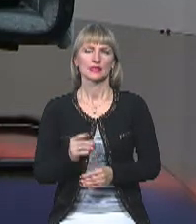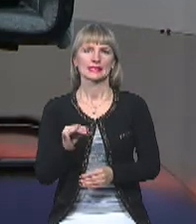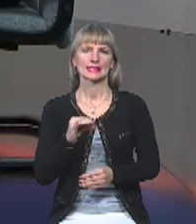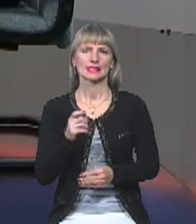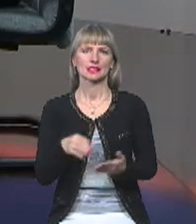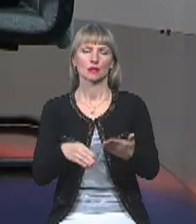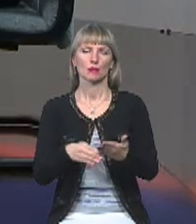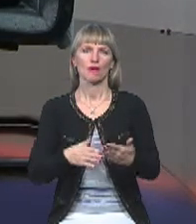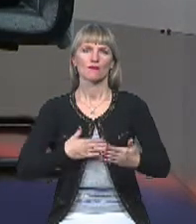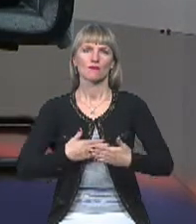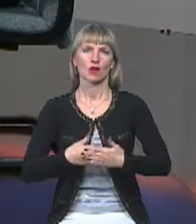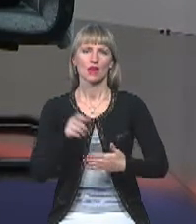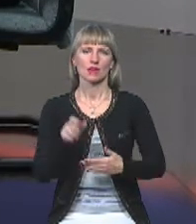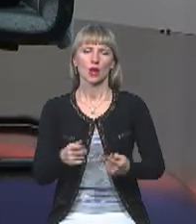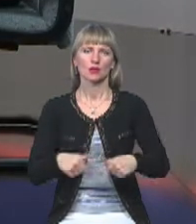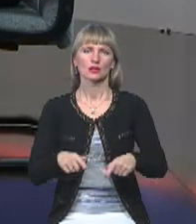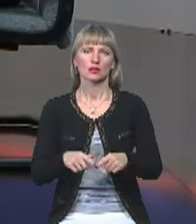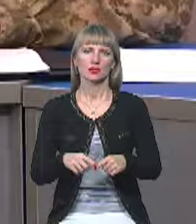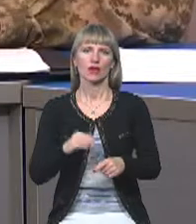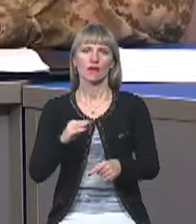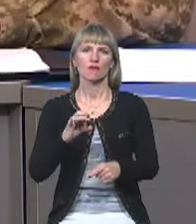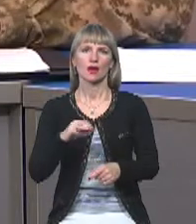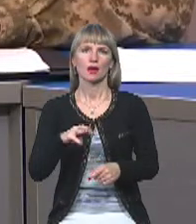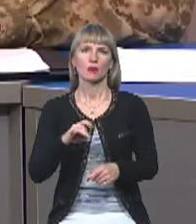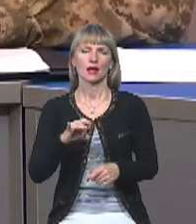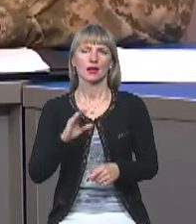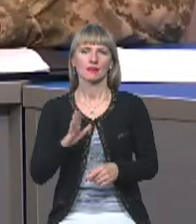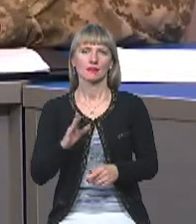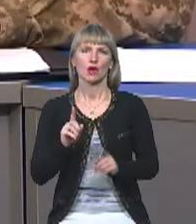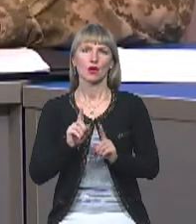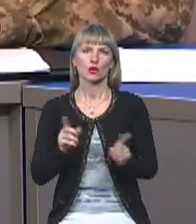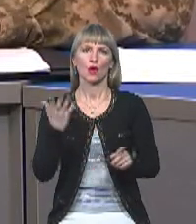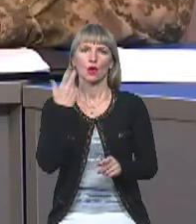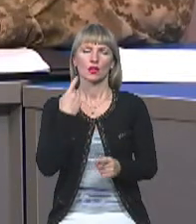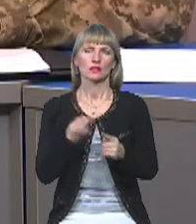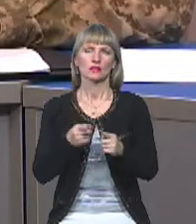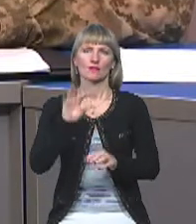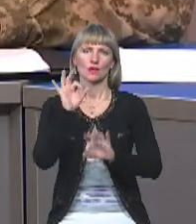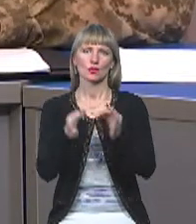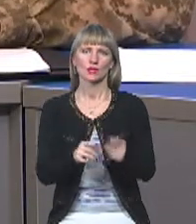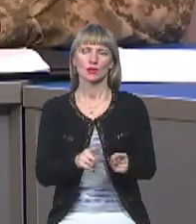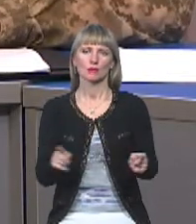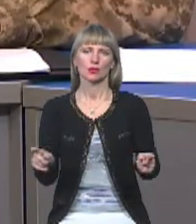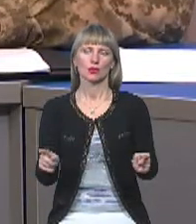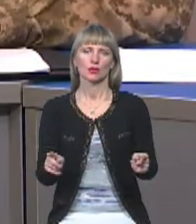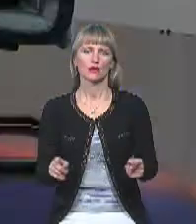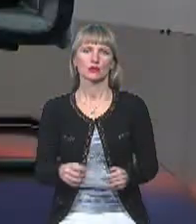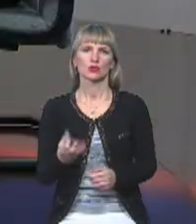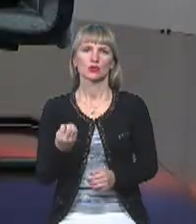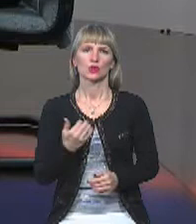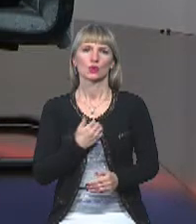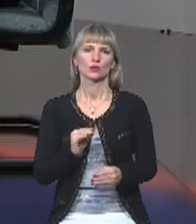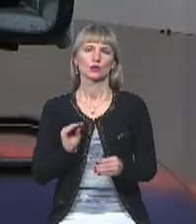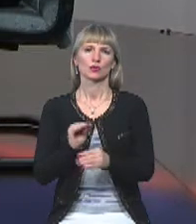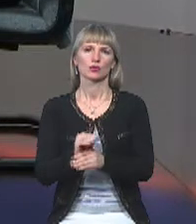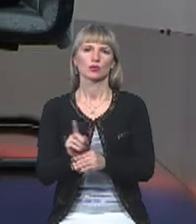допомогою волонтерських організацій, фермерів, особливо, коли це проводиться в осінній період. Так що... Я ще хочу